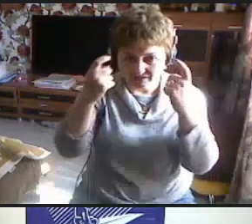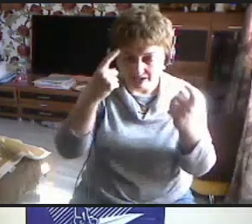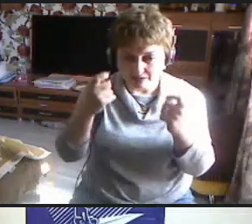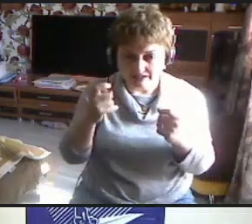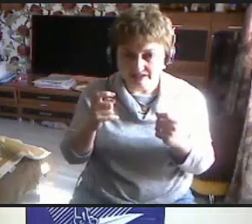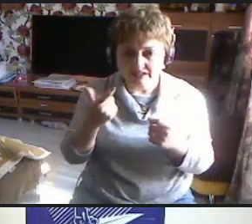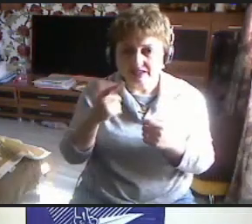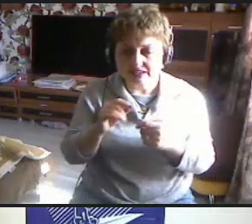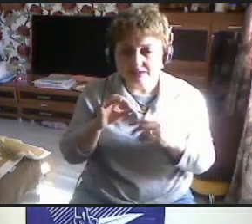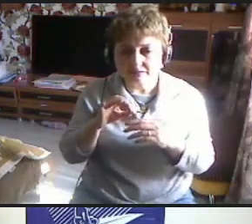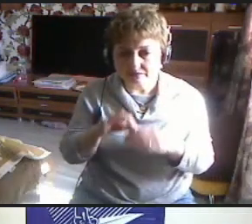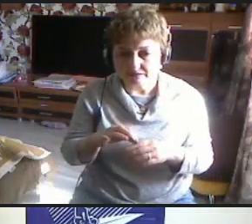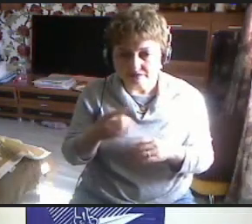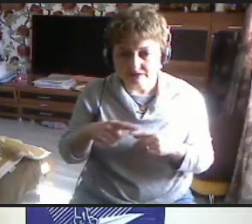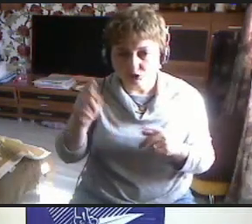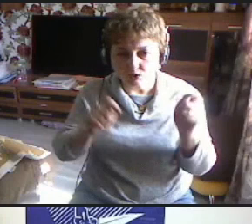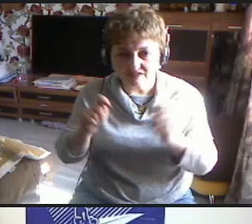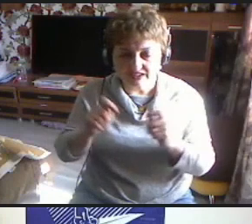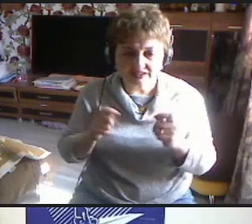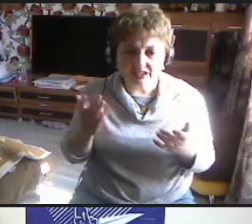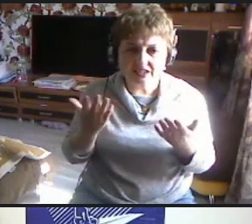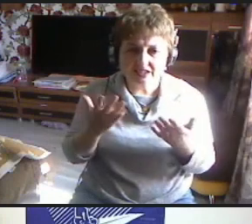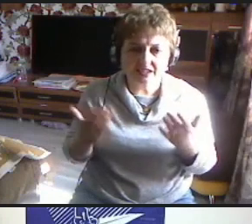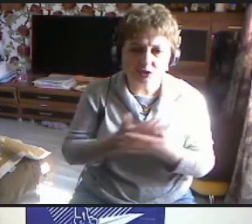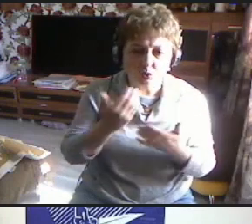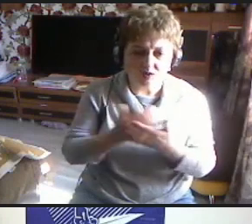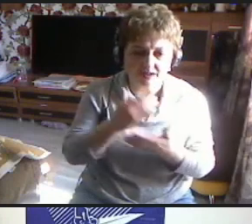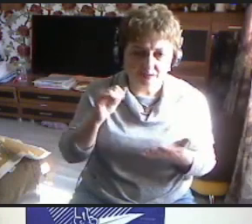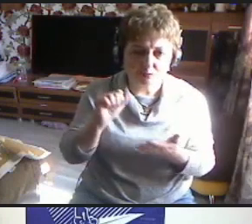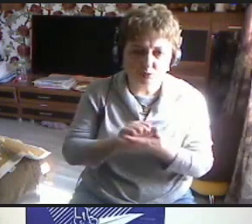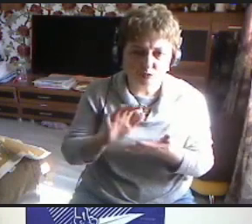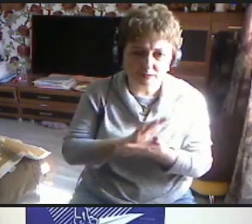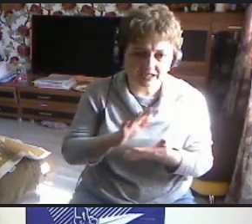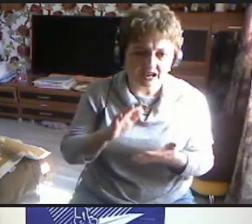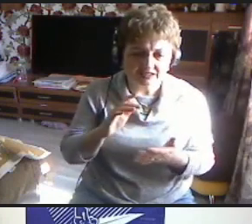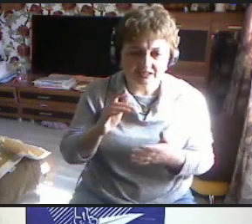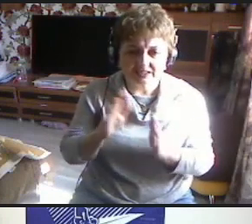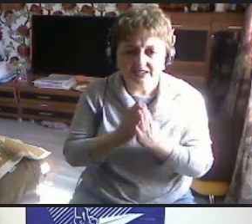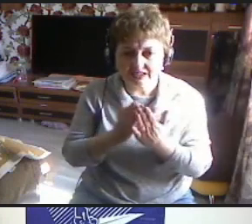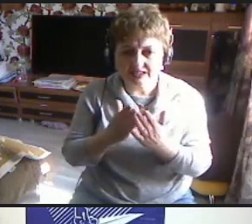какие конференции, какие новые публикации, книги, пособия вышли по этому поводу. Вот